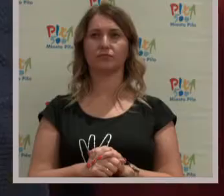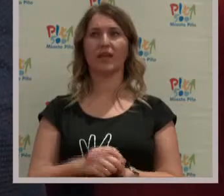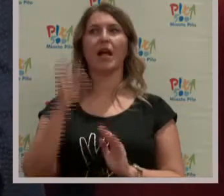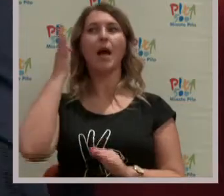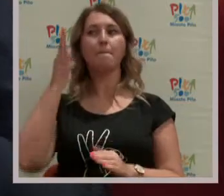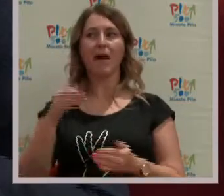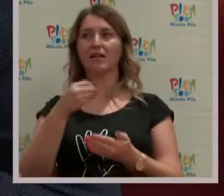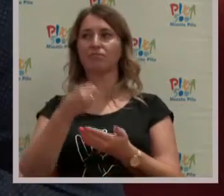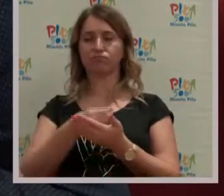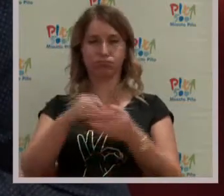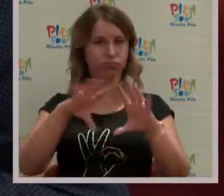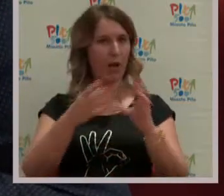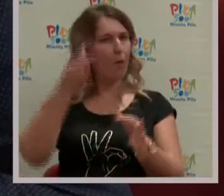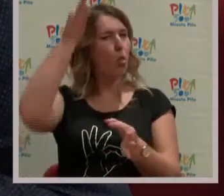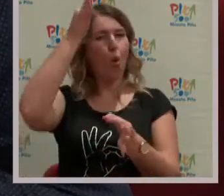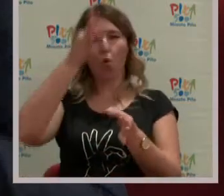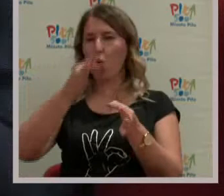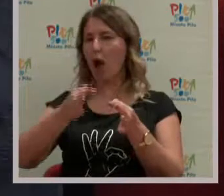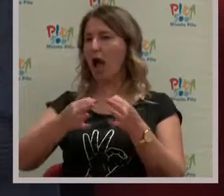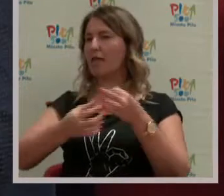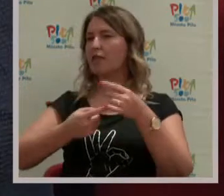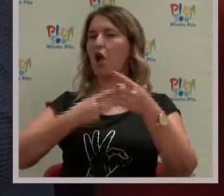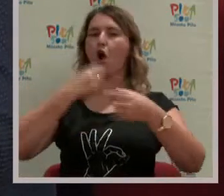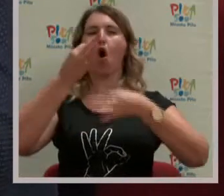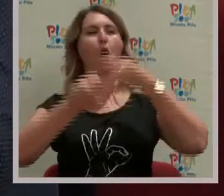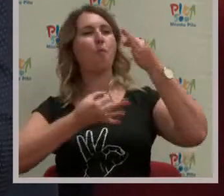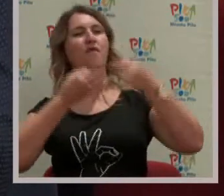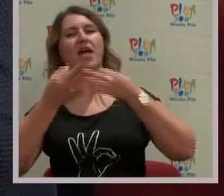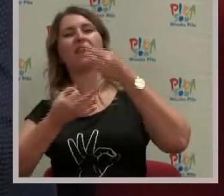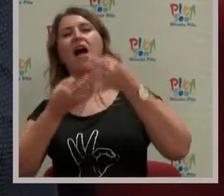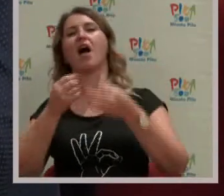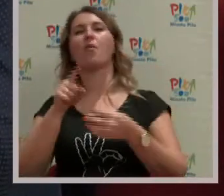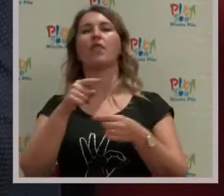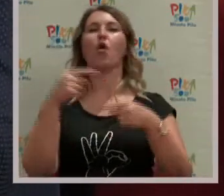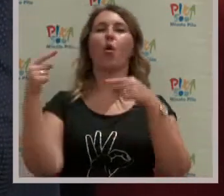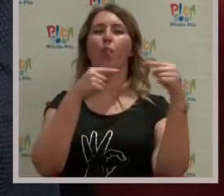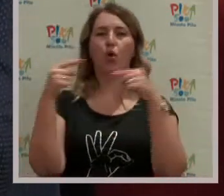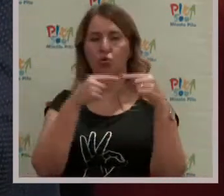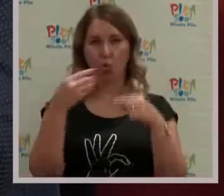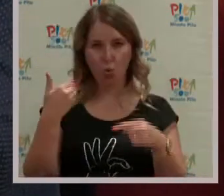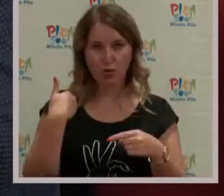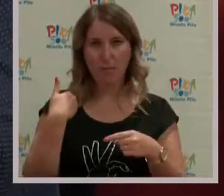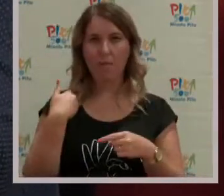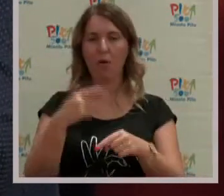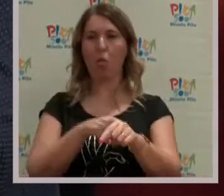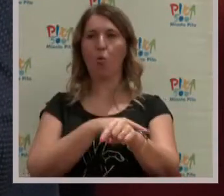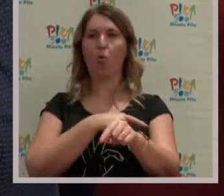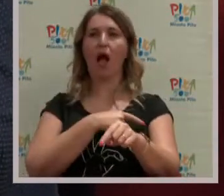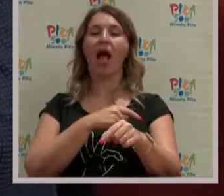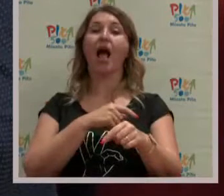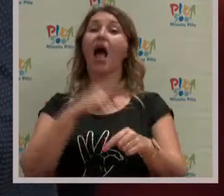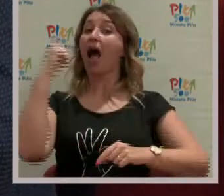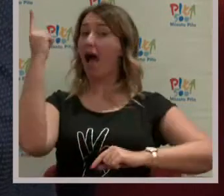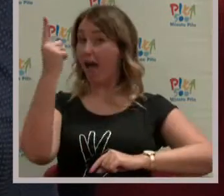Skarbnik dokładnie zaprezentowała nam zmiany tak jak zrobiła to dzisiaj po dyskusjach Komisja